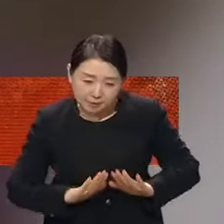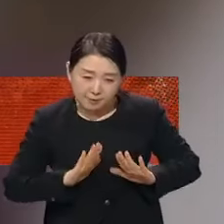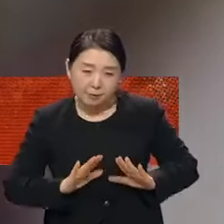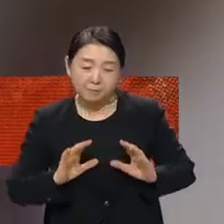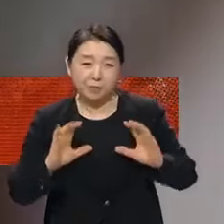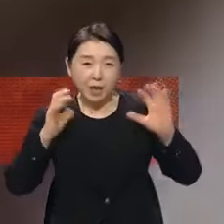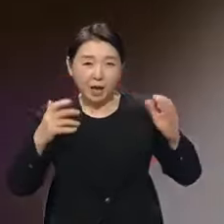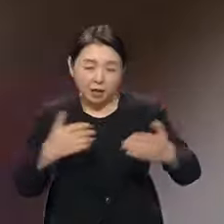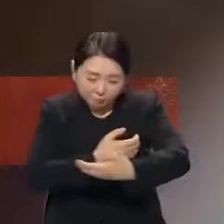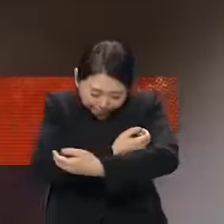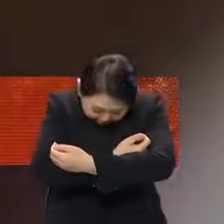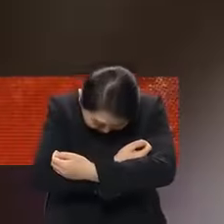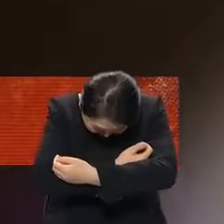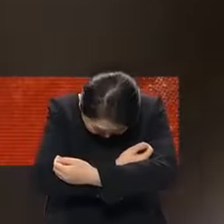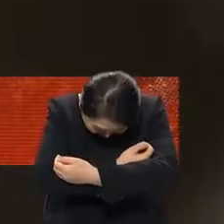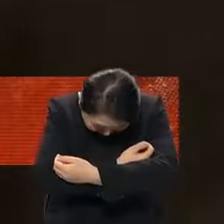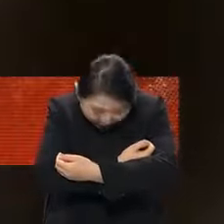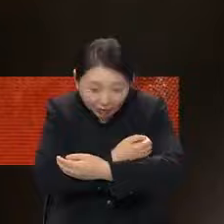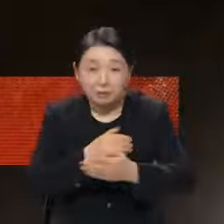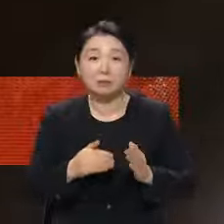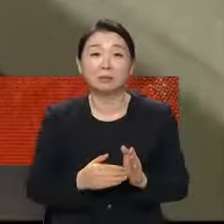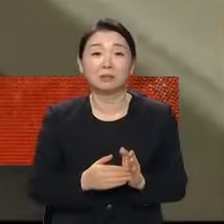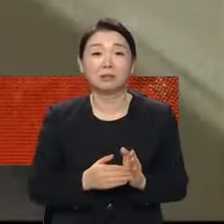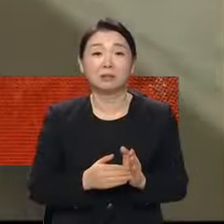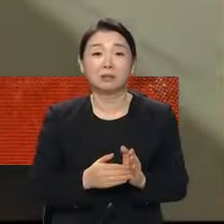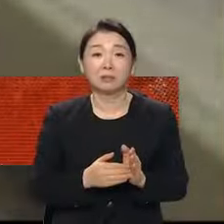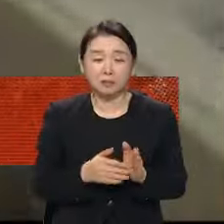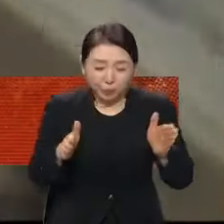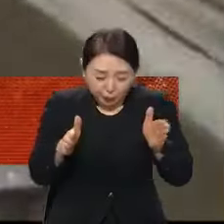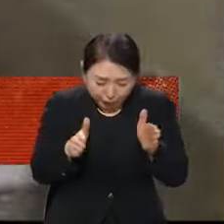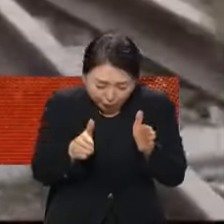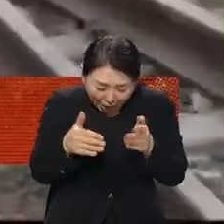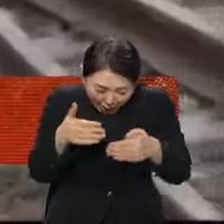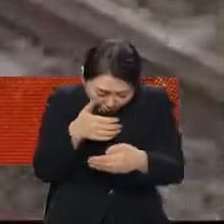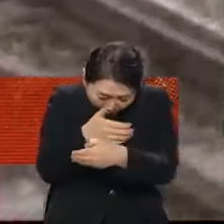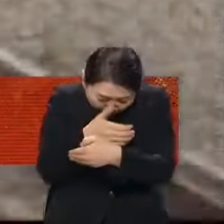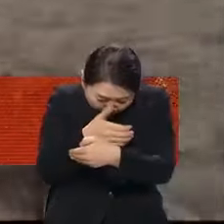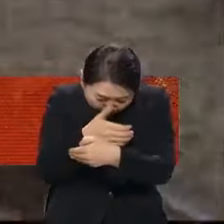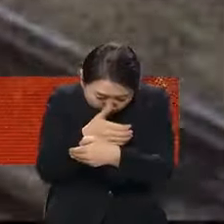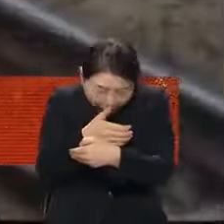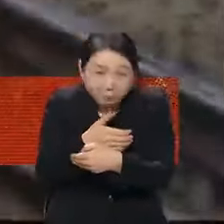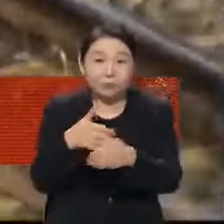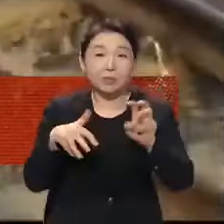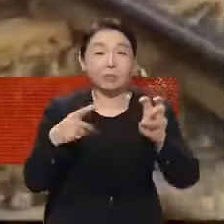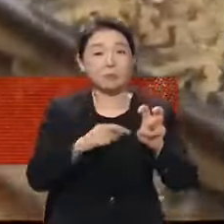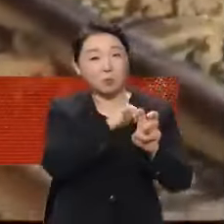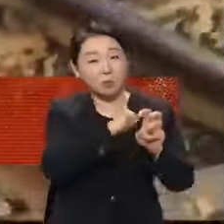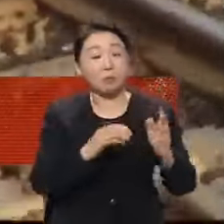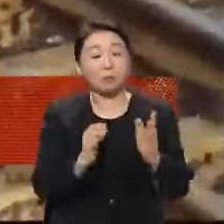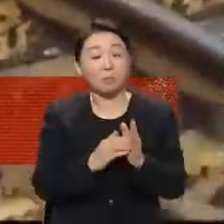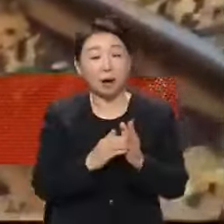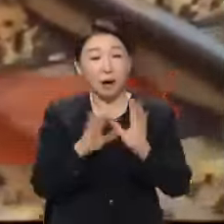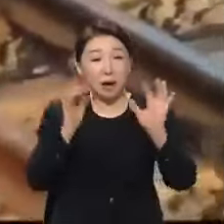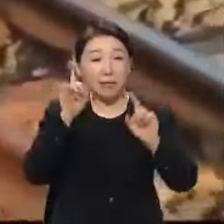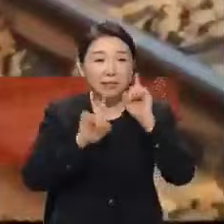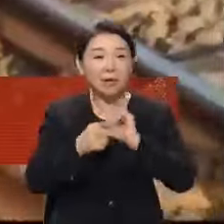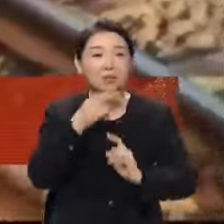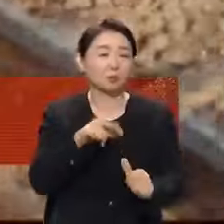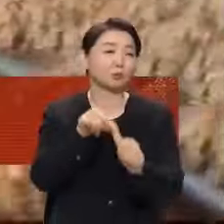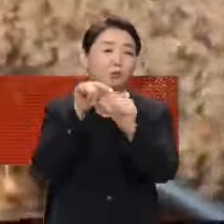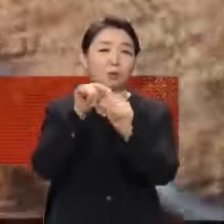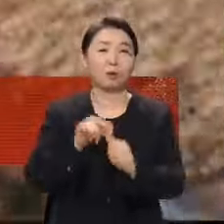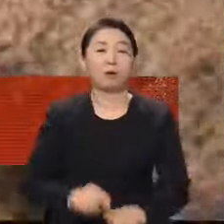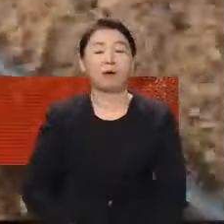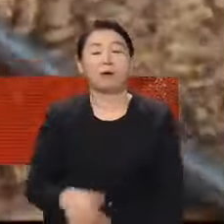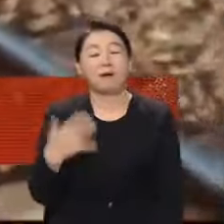품에 꼭 안고 최대한 몸을 숙였고요. 세상에. 그 좁은 틈 사이에서 30초를 버틴 끝에 아이들은 상처 없이 구조됐다고 합니다.